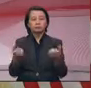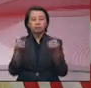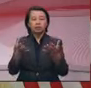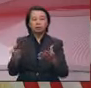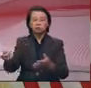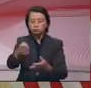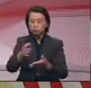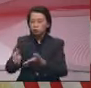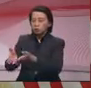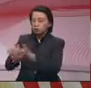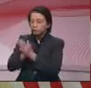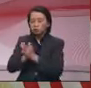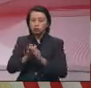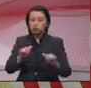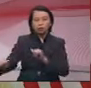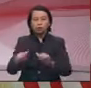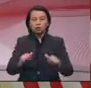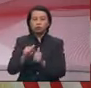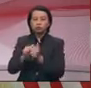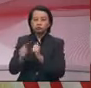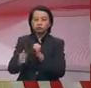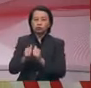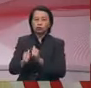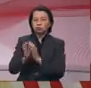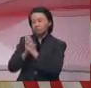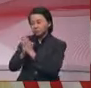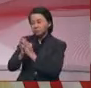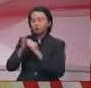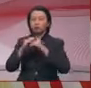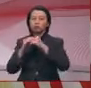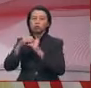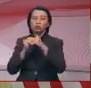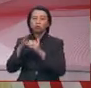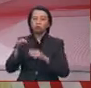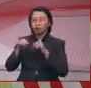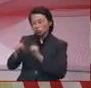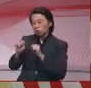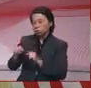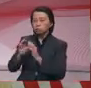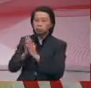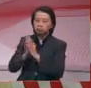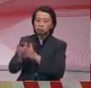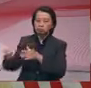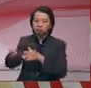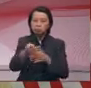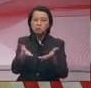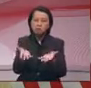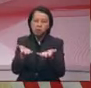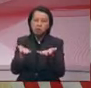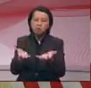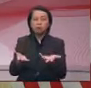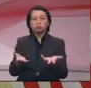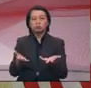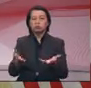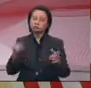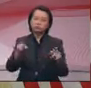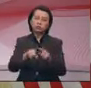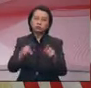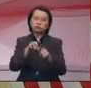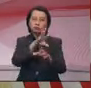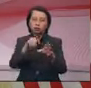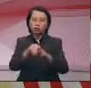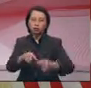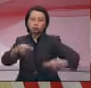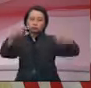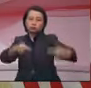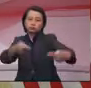meminta supaya aktiviti sukan dibenar, dilonggarkan dan dibenarkan. Begitu juga yang melibatkan